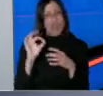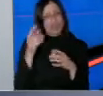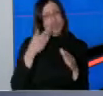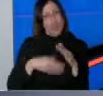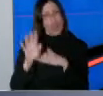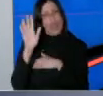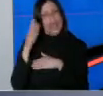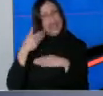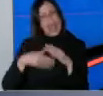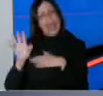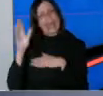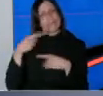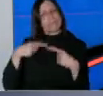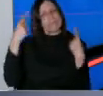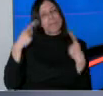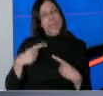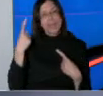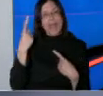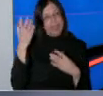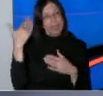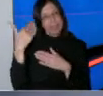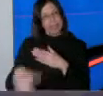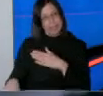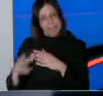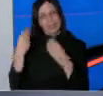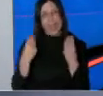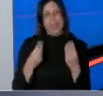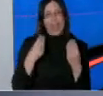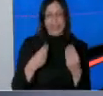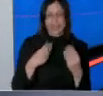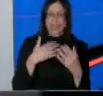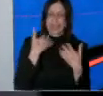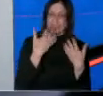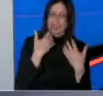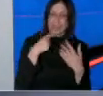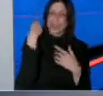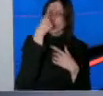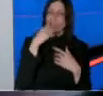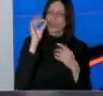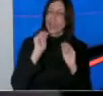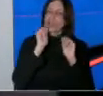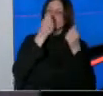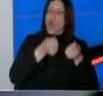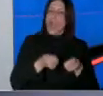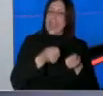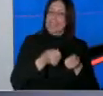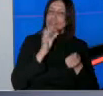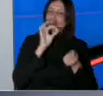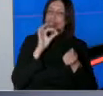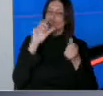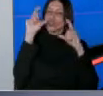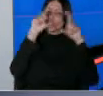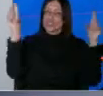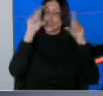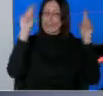הולך ללכת ביום אחד מן הימים, ואתה יודע, לאט לאט מטפטפים את דמותו של היורש על גבי שלטי